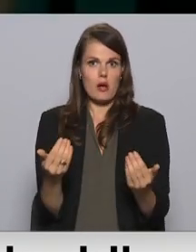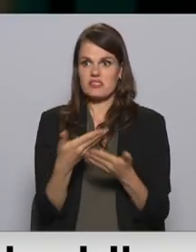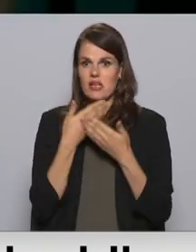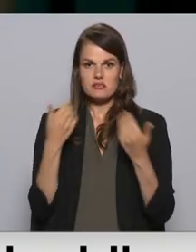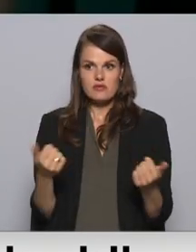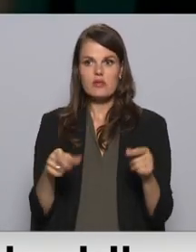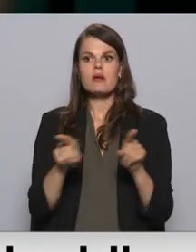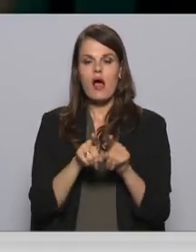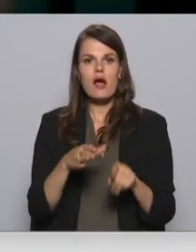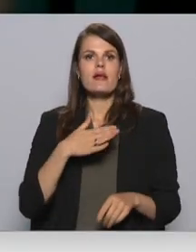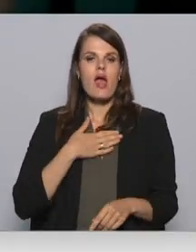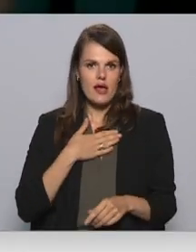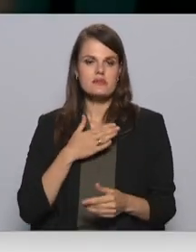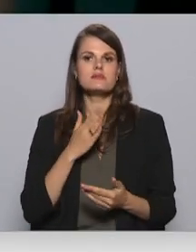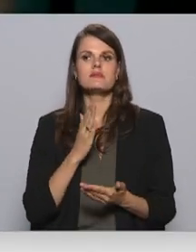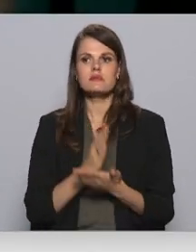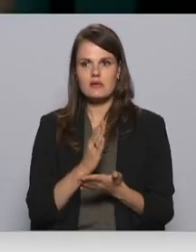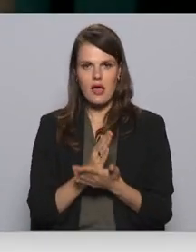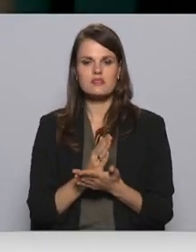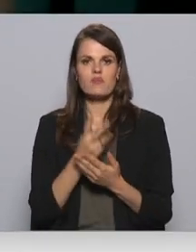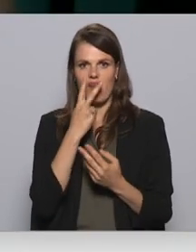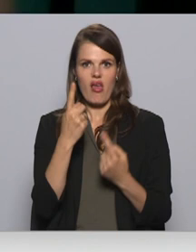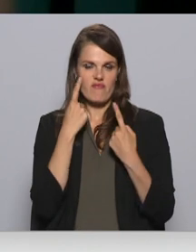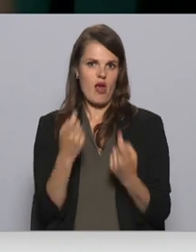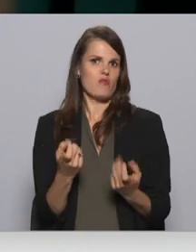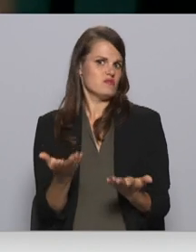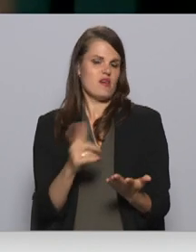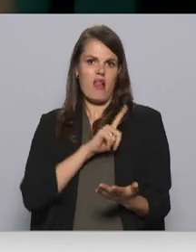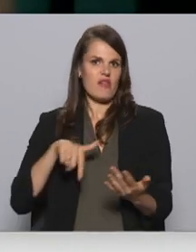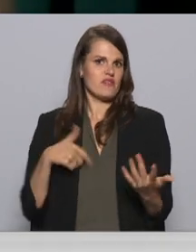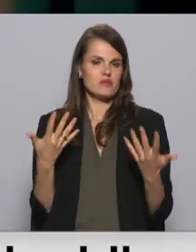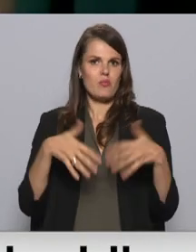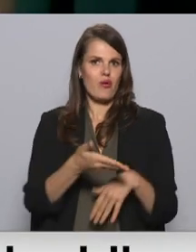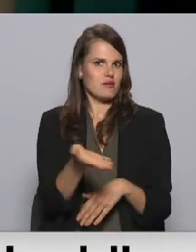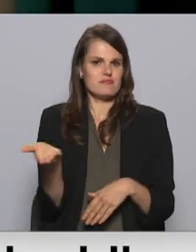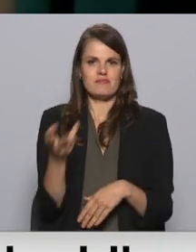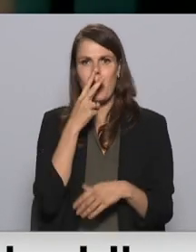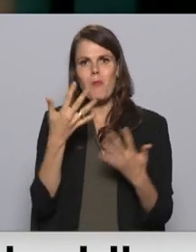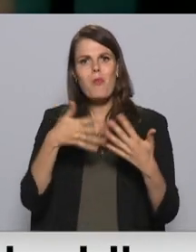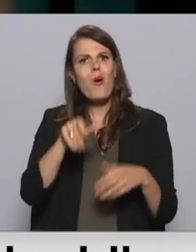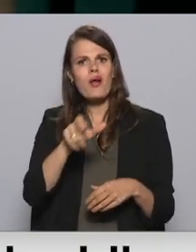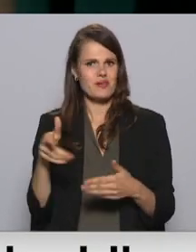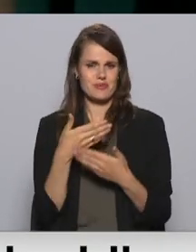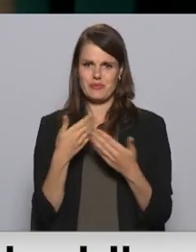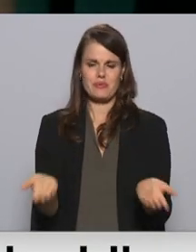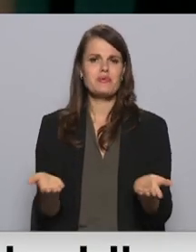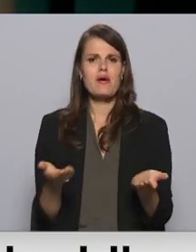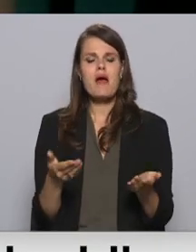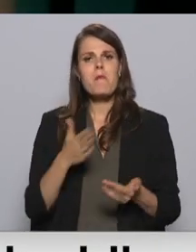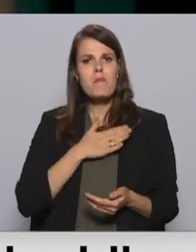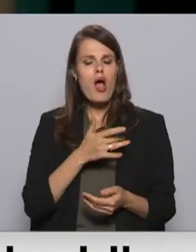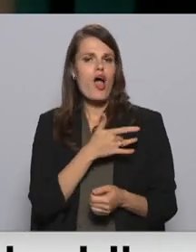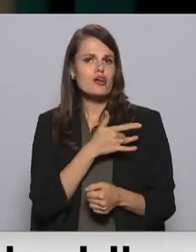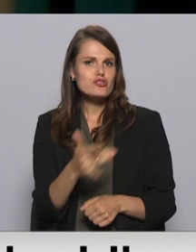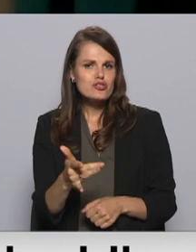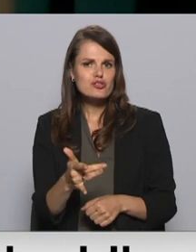Arī es esmu vīlusies Latvijas politiķos kā politiķos, jo man